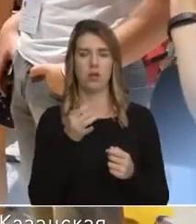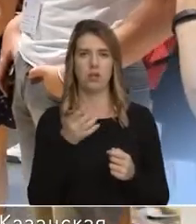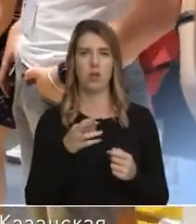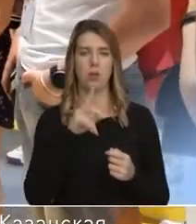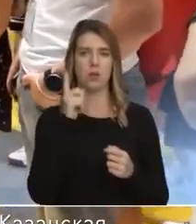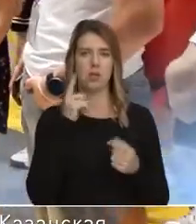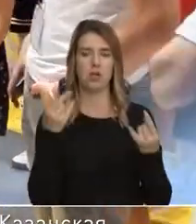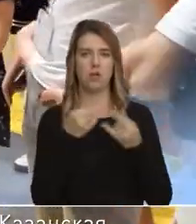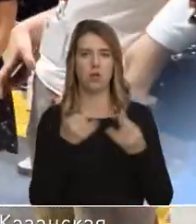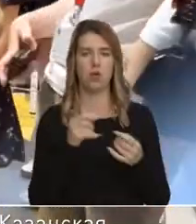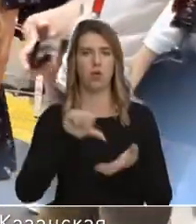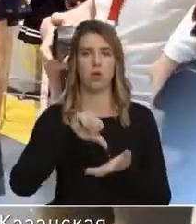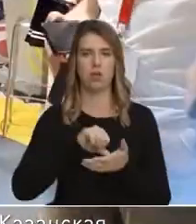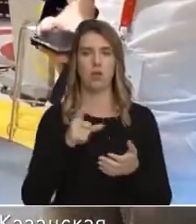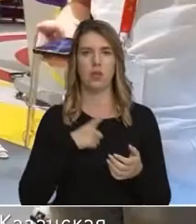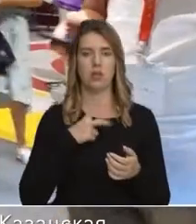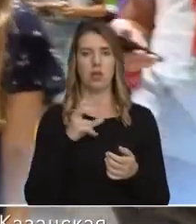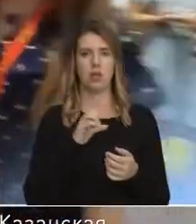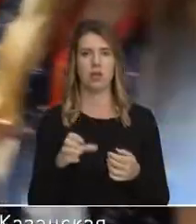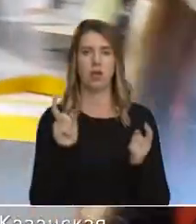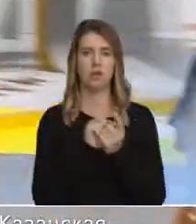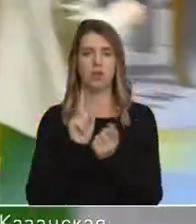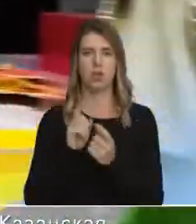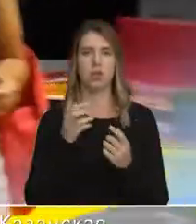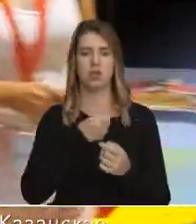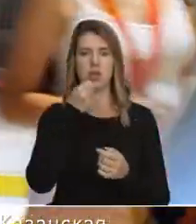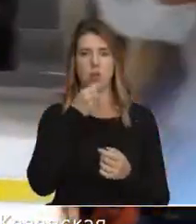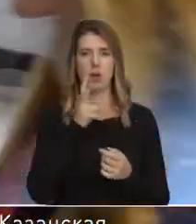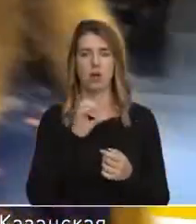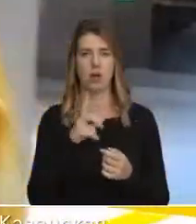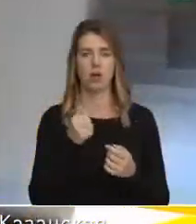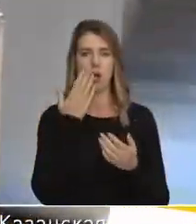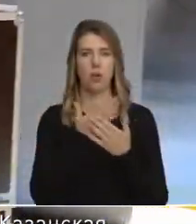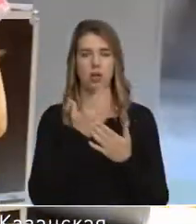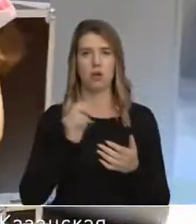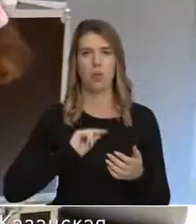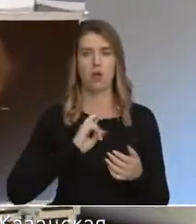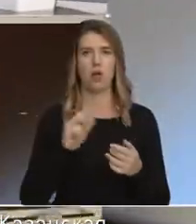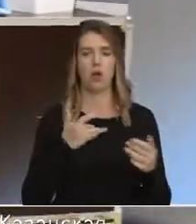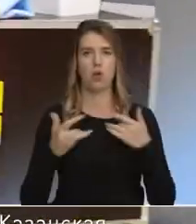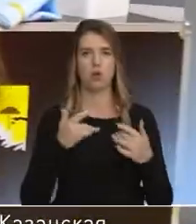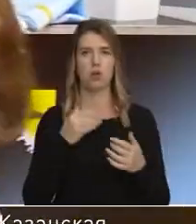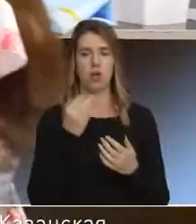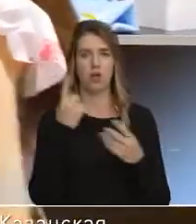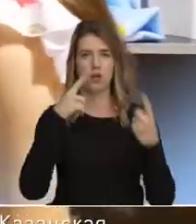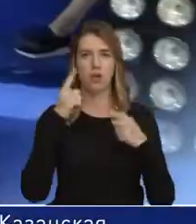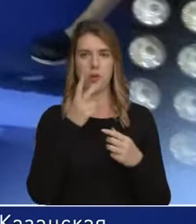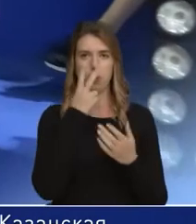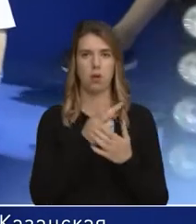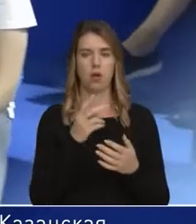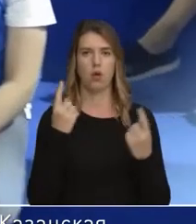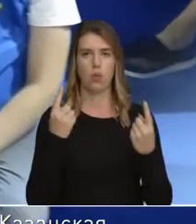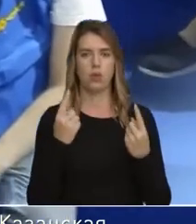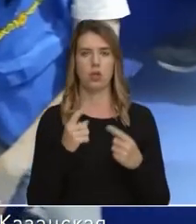России. Юные телевизионщики участвуют в мастер-классах, встречаются со старшими коллегами и представляют работу на конкурс. Их творения судят